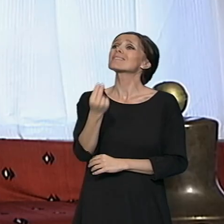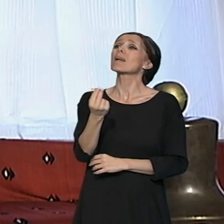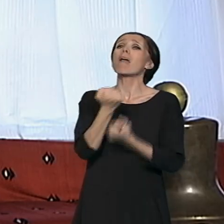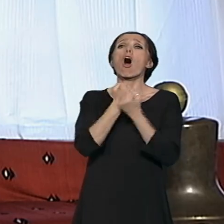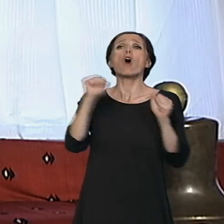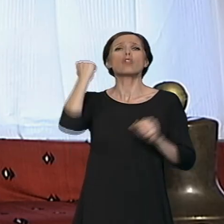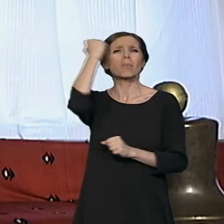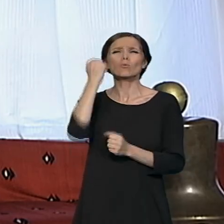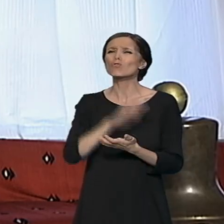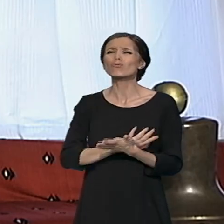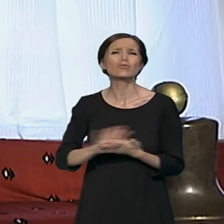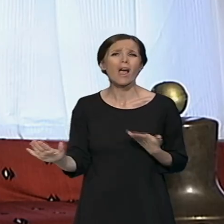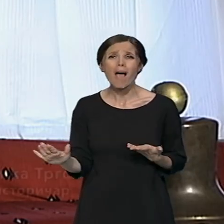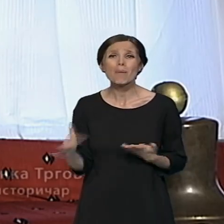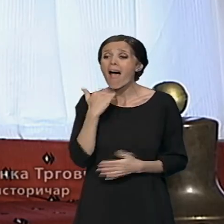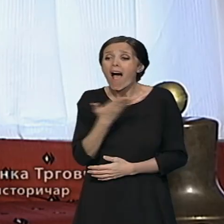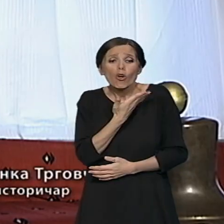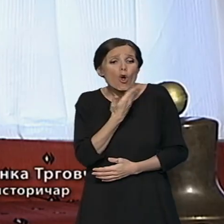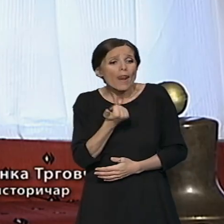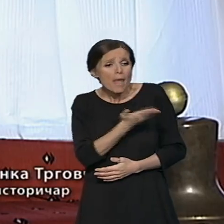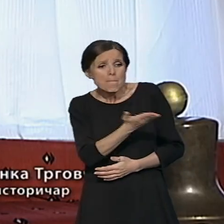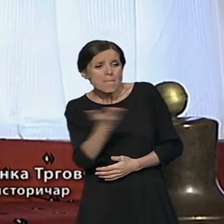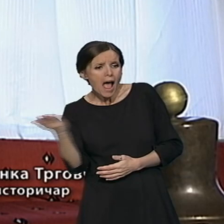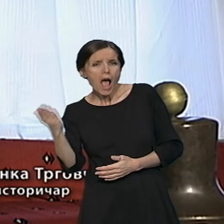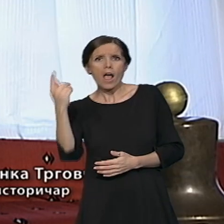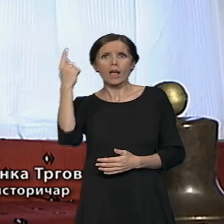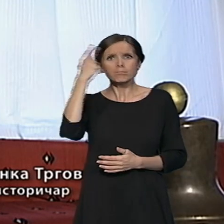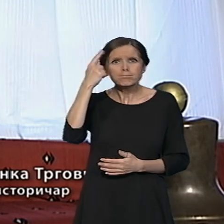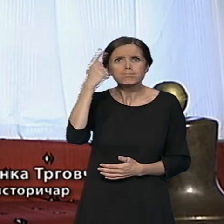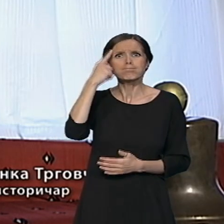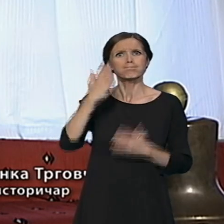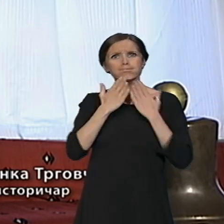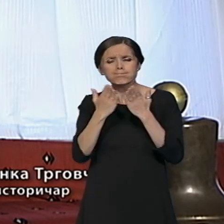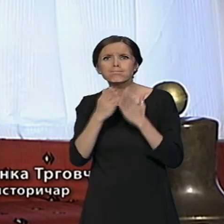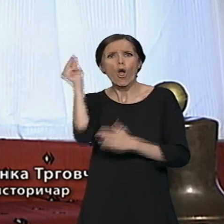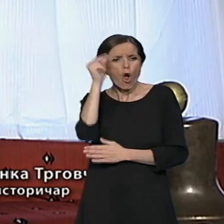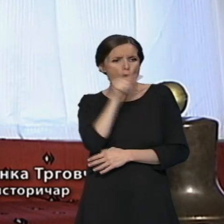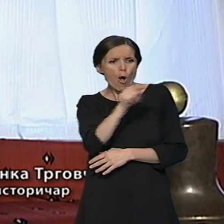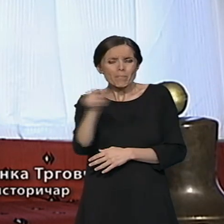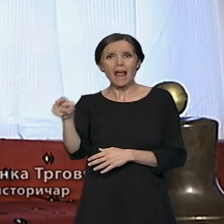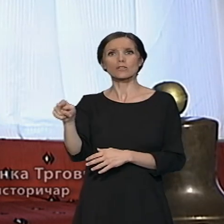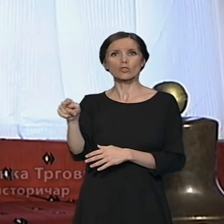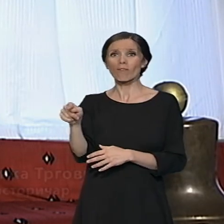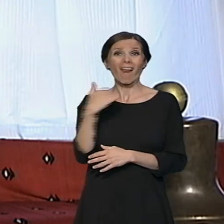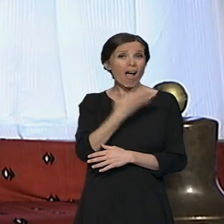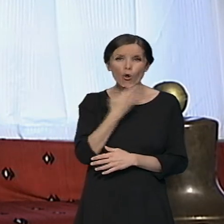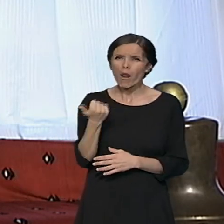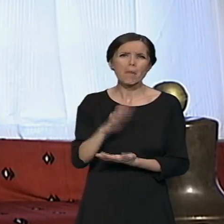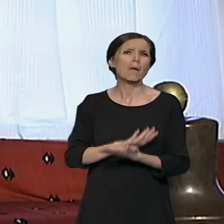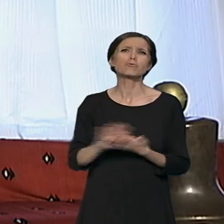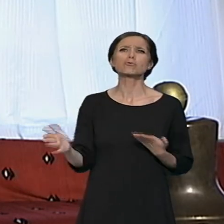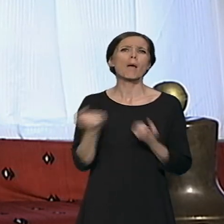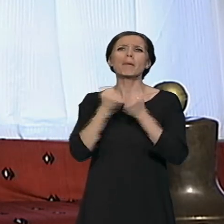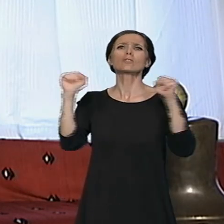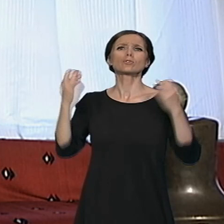Turaka ako u stvari ona nema svog obrazovnog kadra, ako nema dakle svoju neku nacionalnu inteligenciju, i od tada u